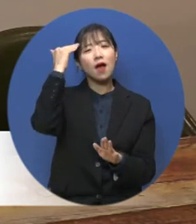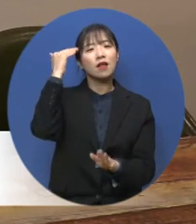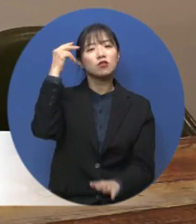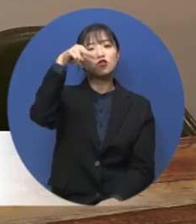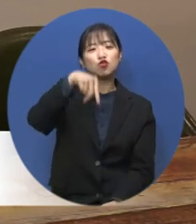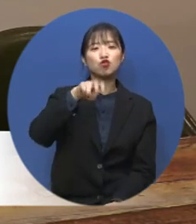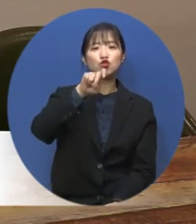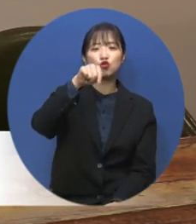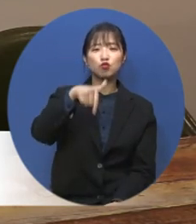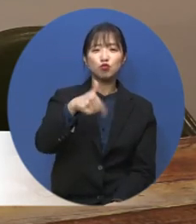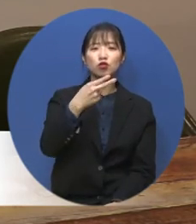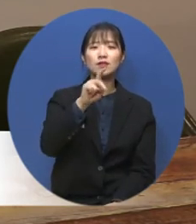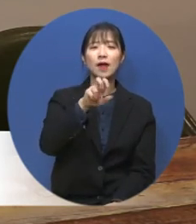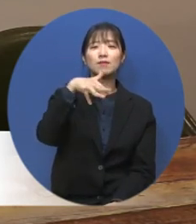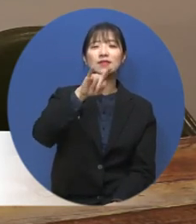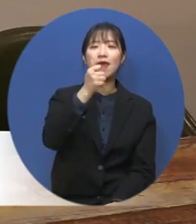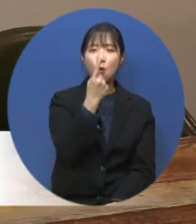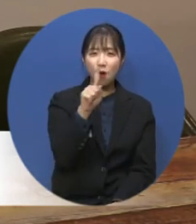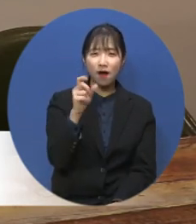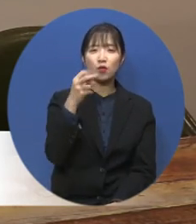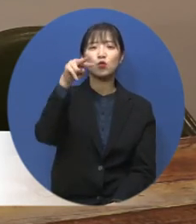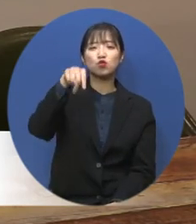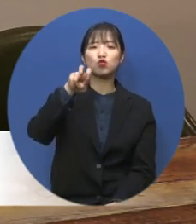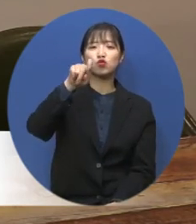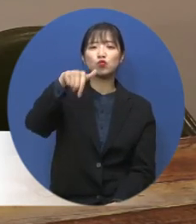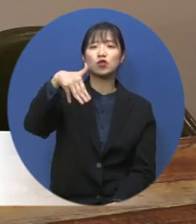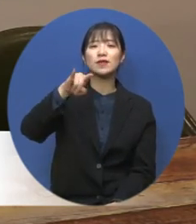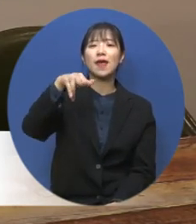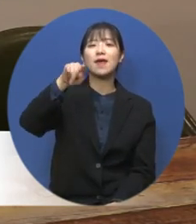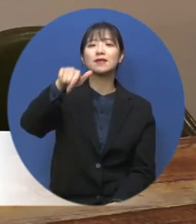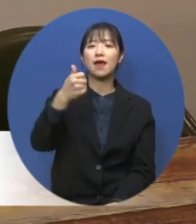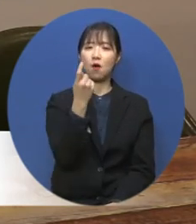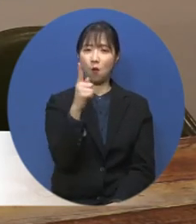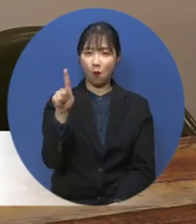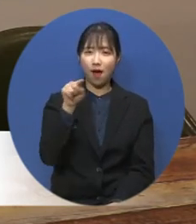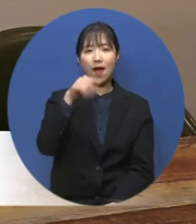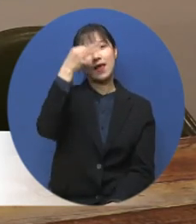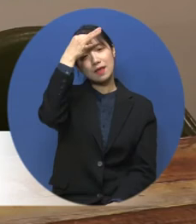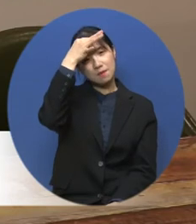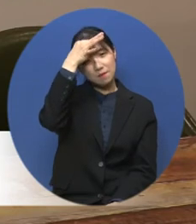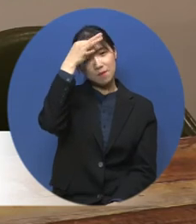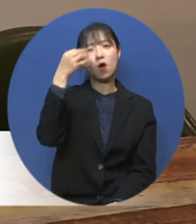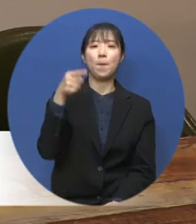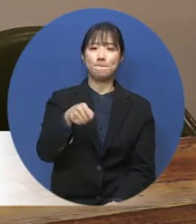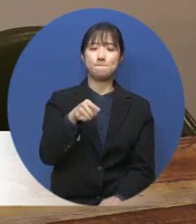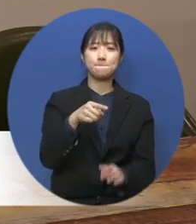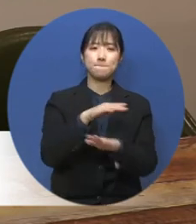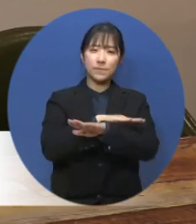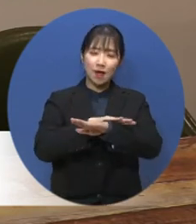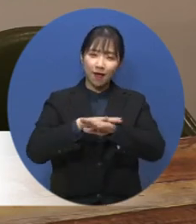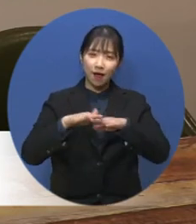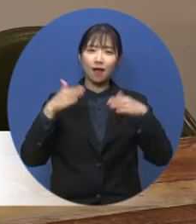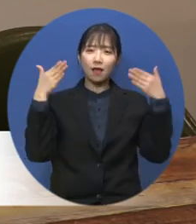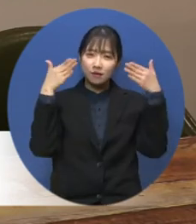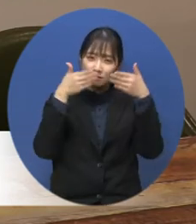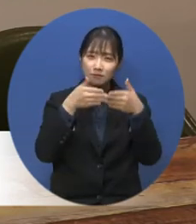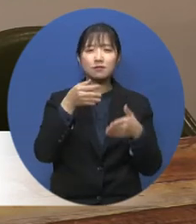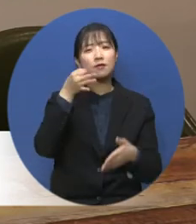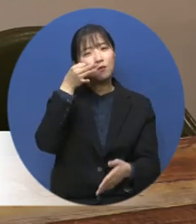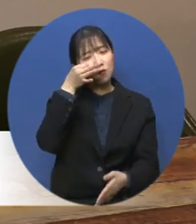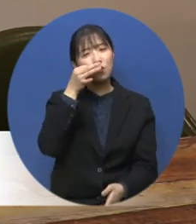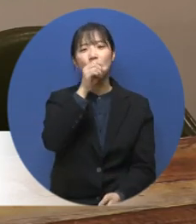수묵 담채화에서 수묵 채색화로 이어지는 그림의 이제 기법들과 화풍들을 관람 포인트로